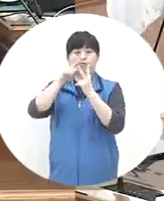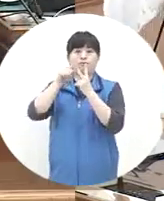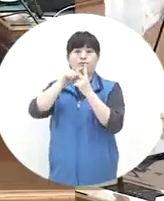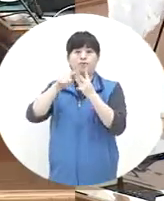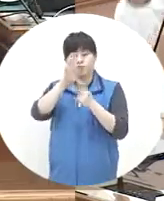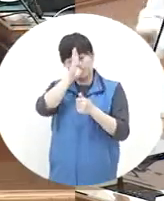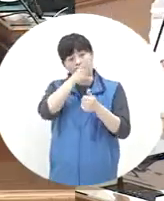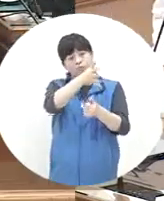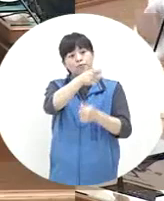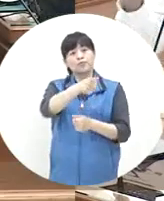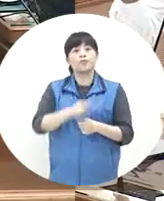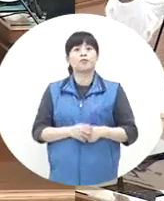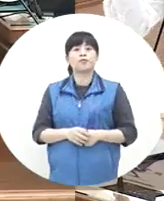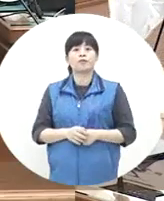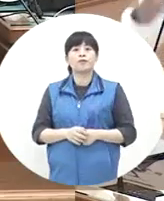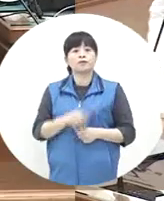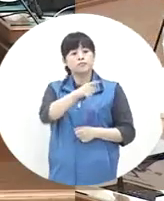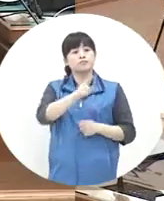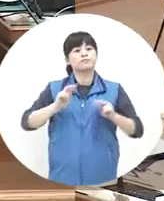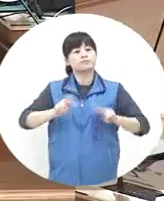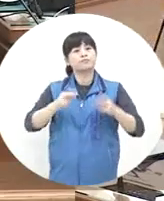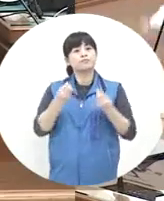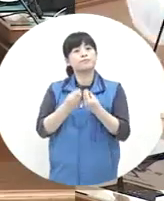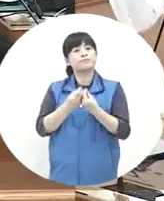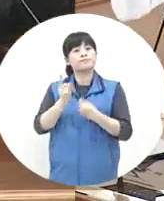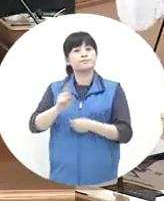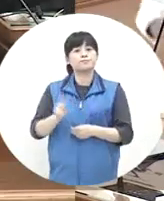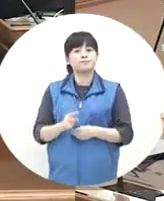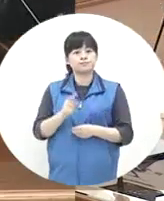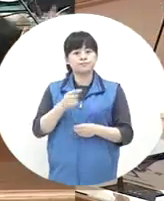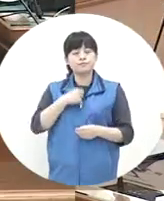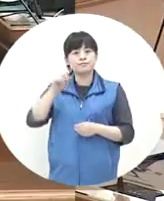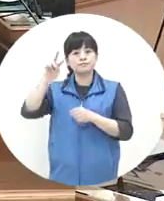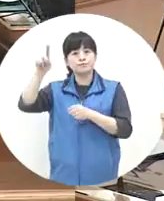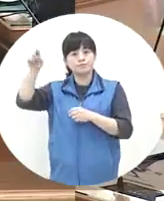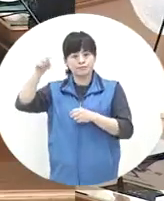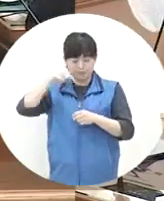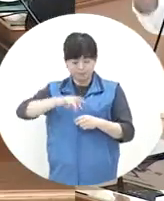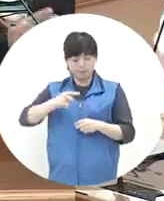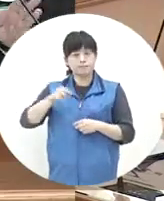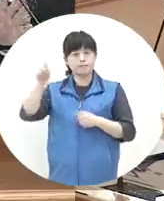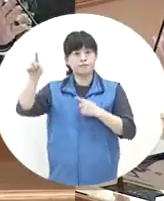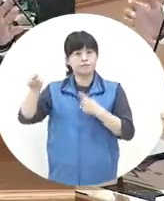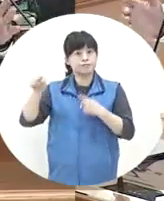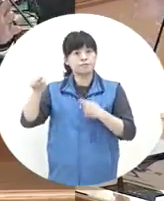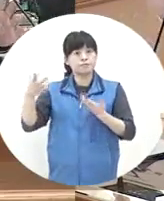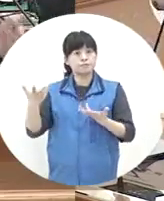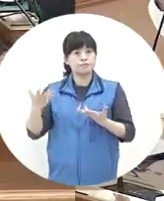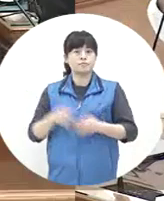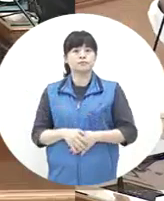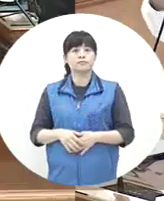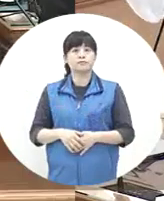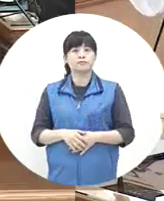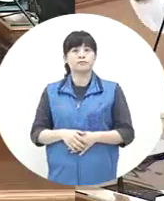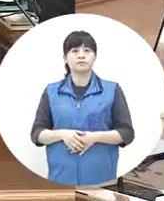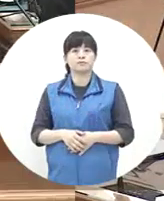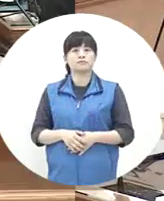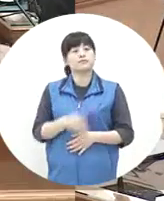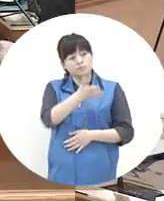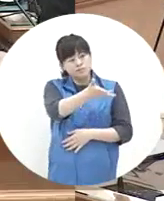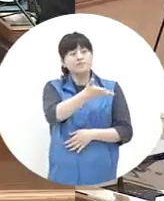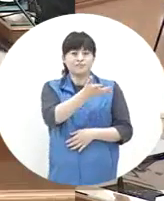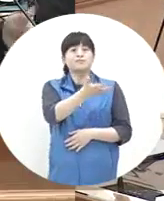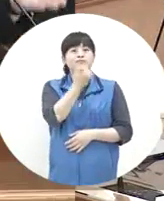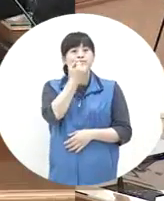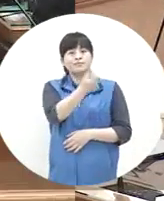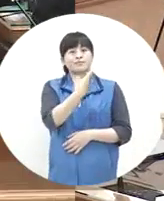一下，市长，你要怎么改？你要改哪一项？我想问啊。 这样子哈， 没有，别你讲，你讲，你讲，这